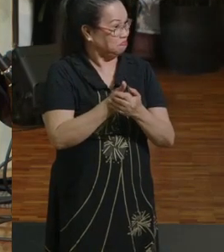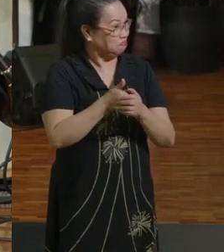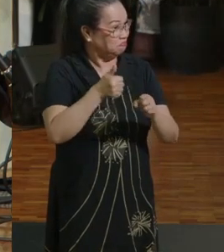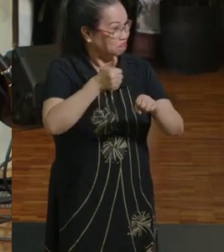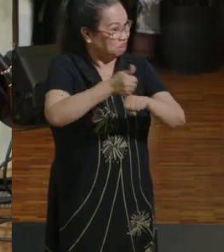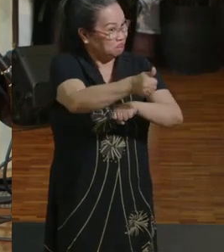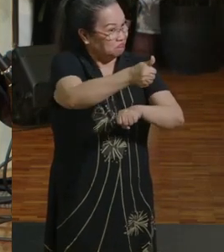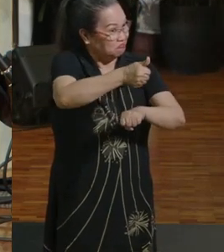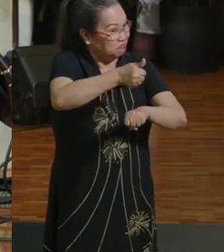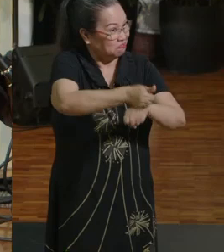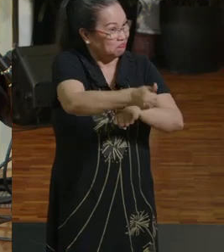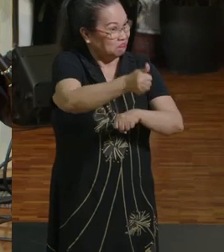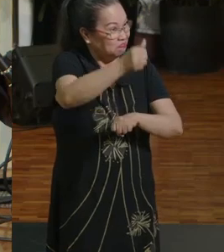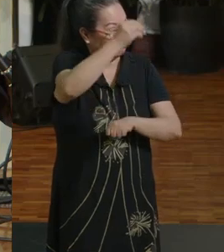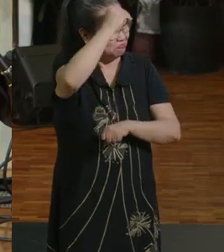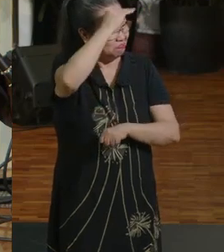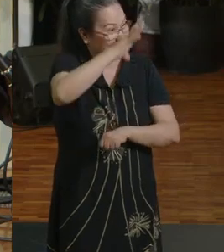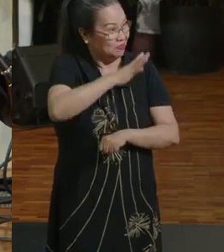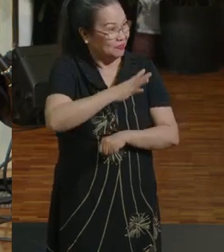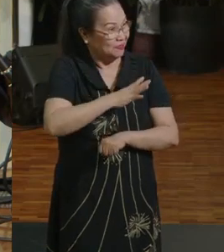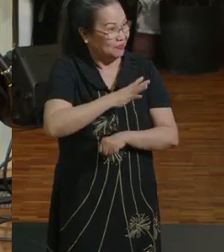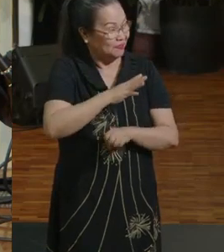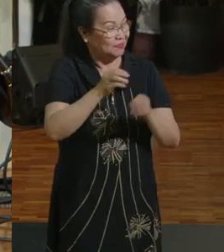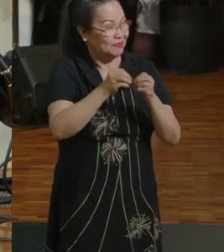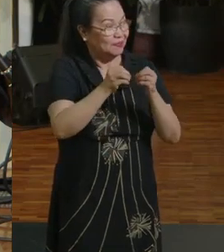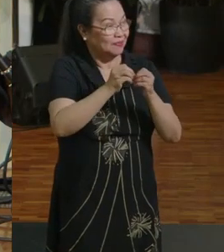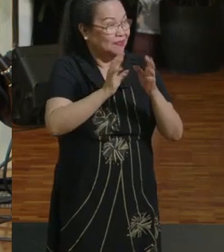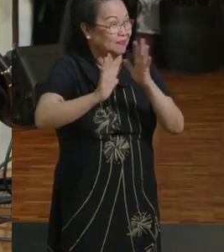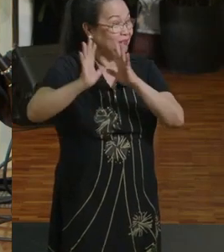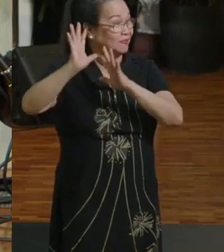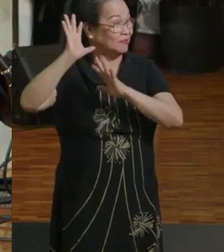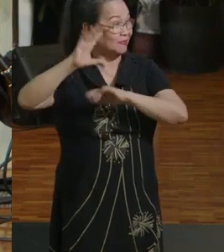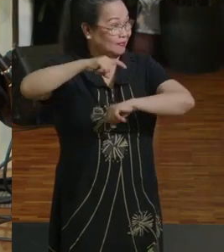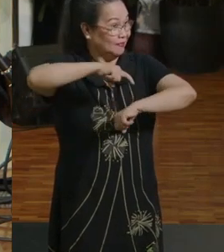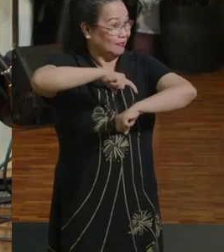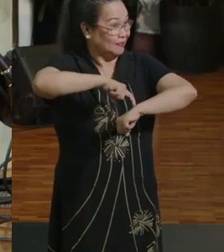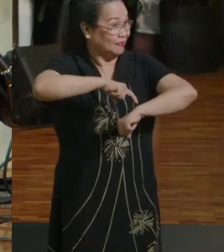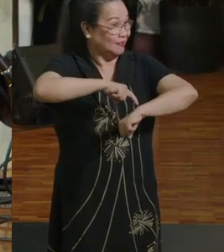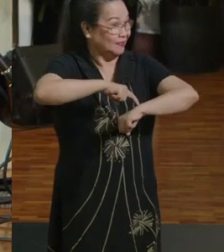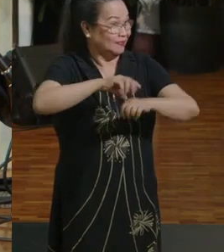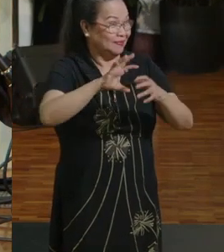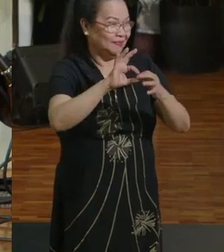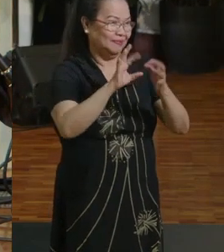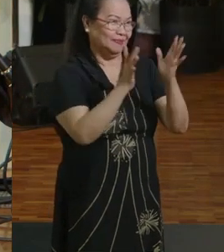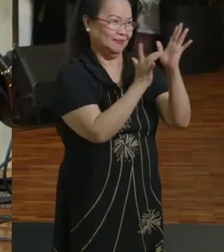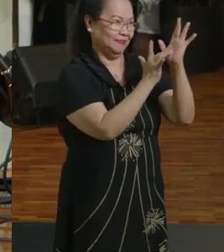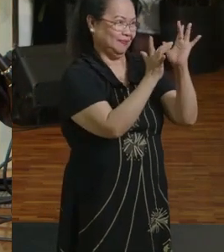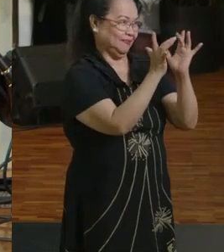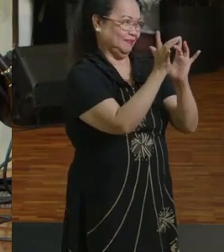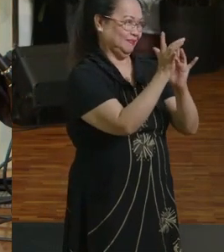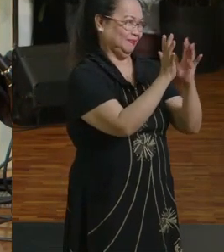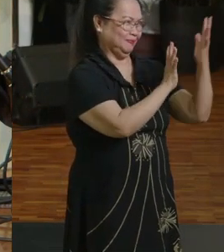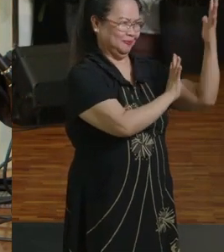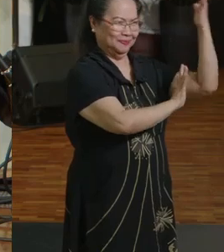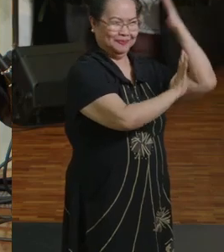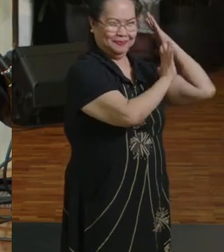mapang-abusong lalaki. Lalo na noong panahon ng ating Panginoong